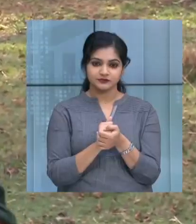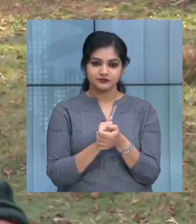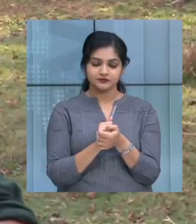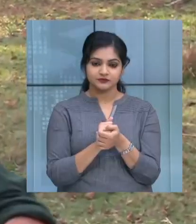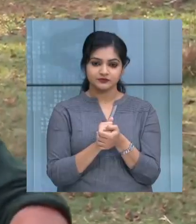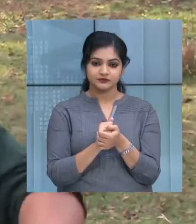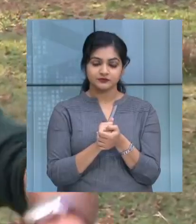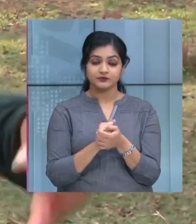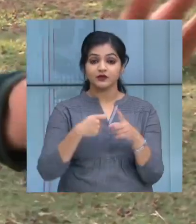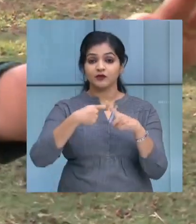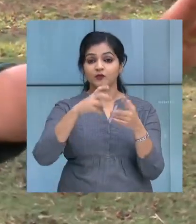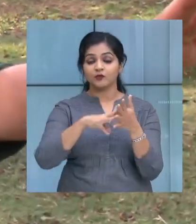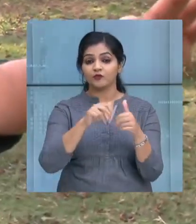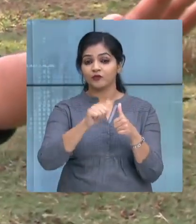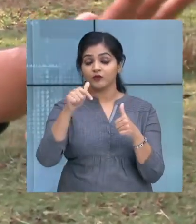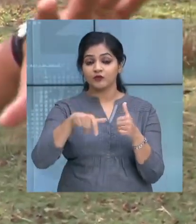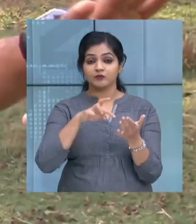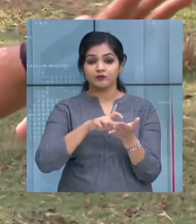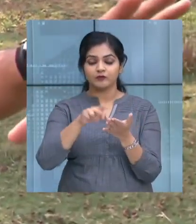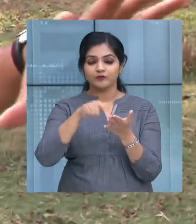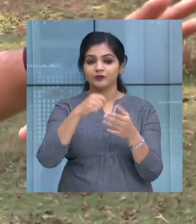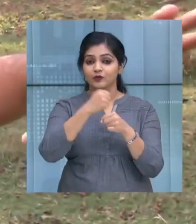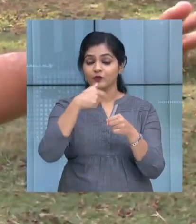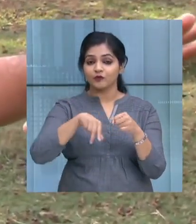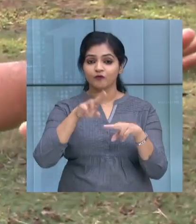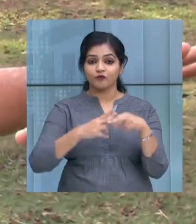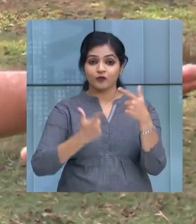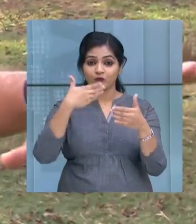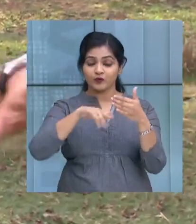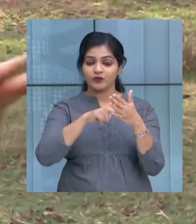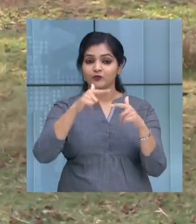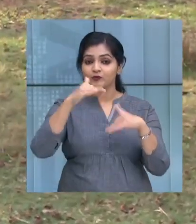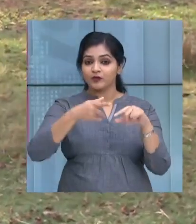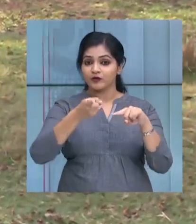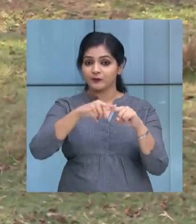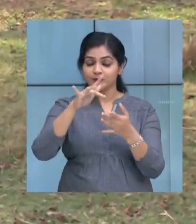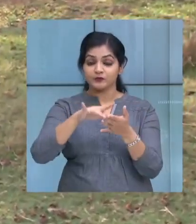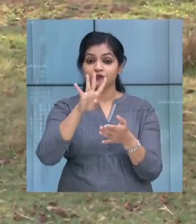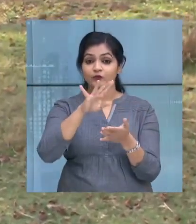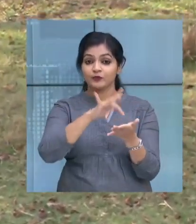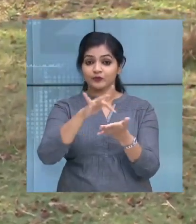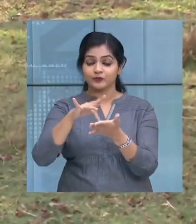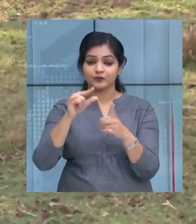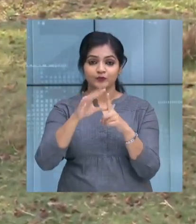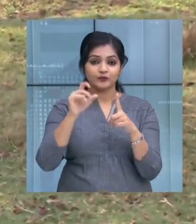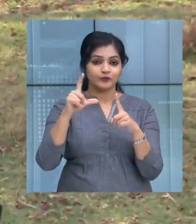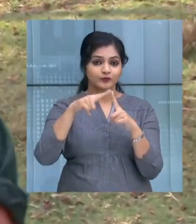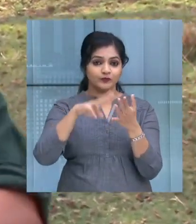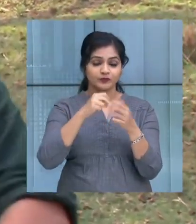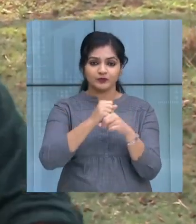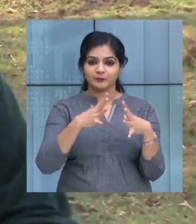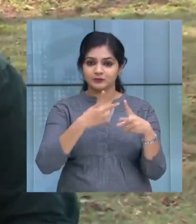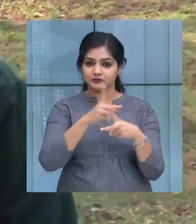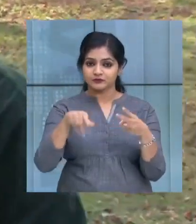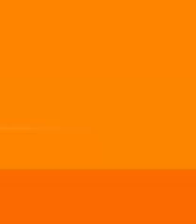കിലോമീറ്ററുകളോളം ഇങ്ങനെ നടന്നു വേണം ആ കാട്ടിനകത്തെ ഗഡ്ചിരോളിയിലെ വനത്തിനകത്തെ പോളിംഗ് ബൂത്തുകളിലേക്ക് എത്താൻ. ഏതാണ്ട് 4 പോളിംഗ് ബൂത്തുകളിലേക്കുള്ള സാമഗ്രികളുമായാണ് ഇപ്പോൾ